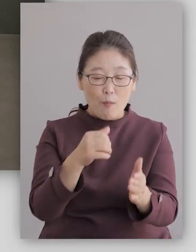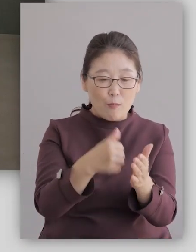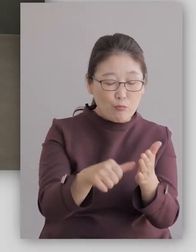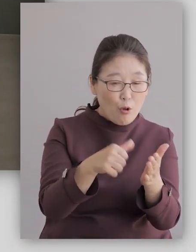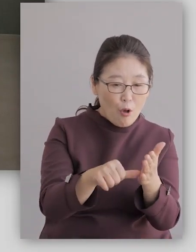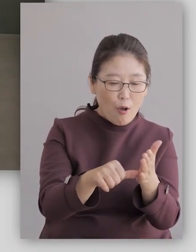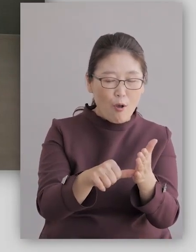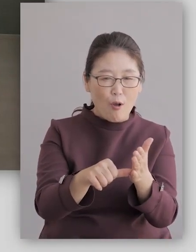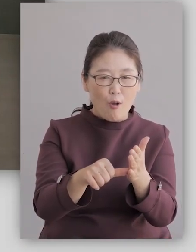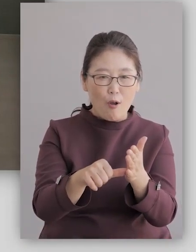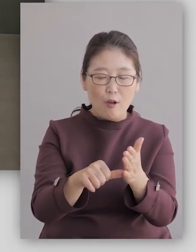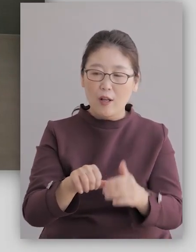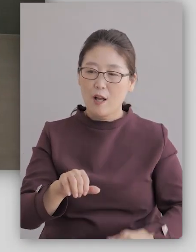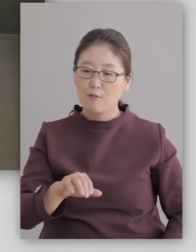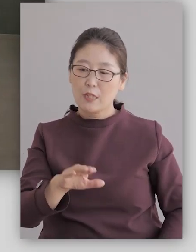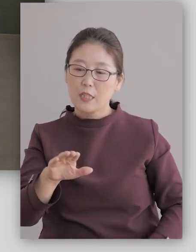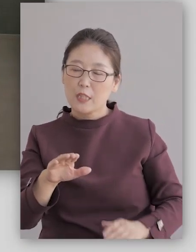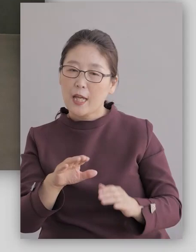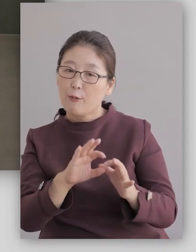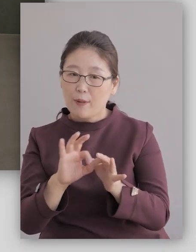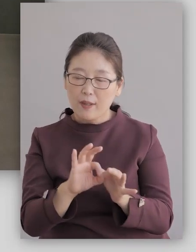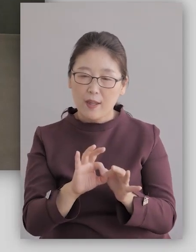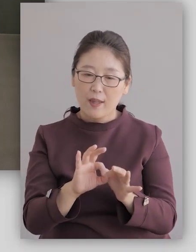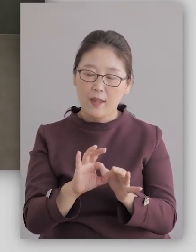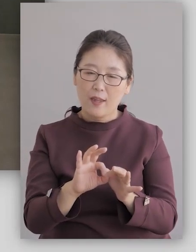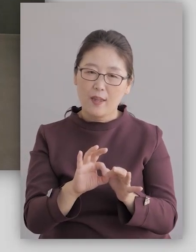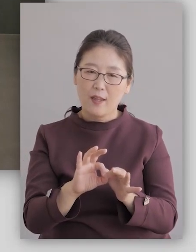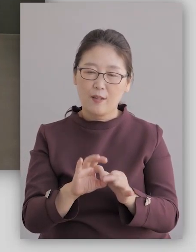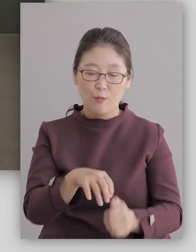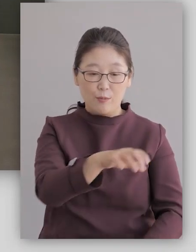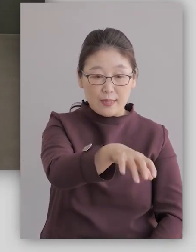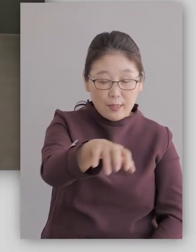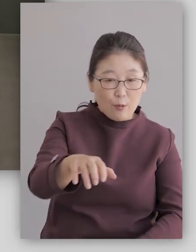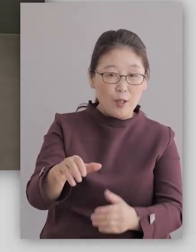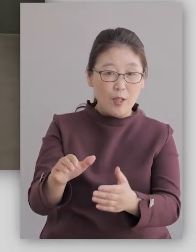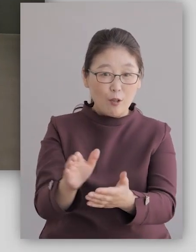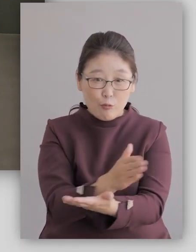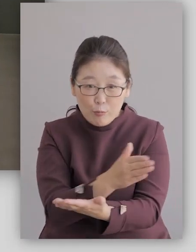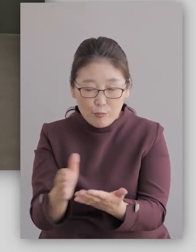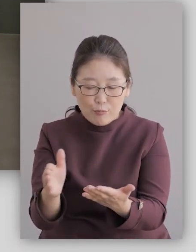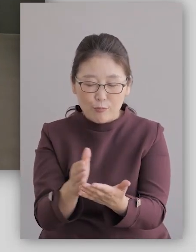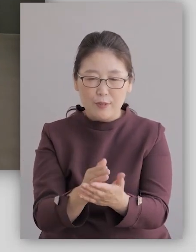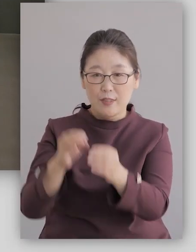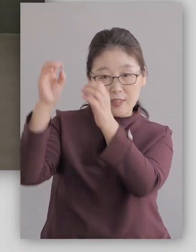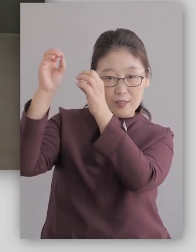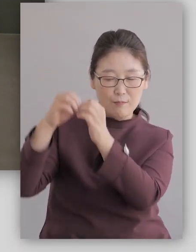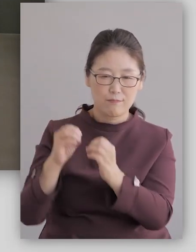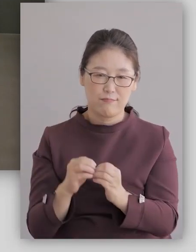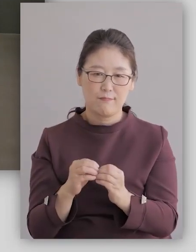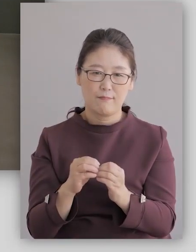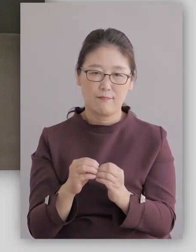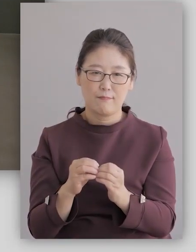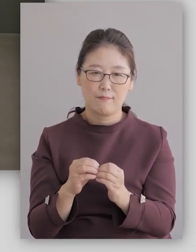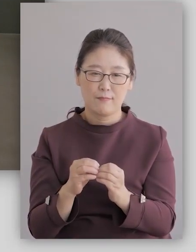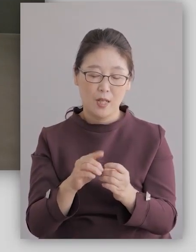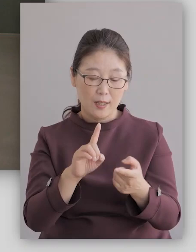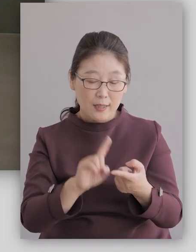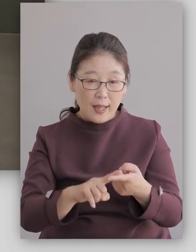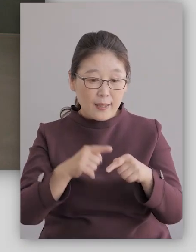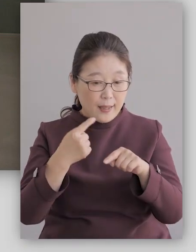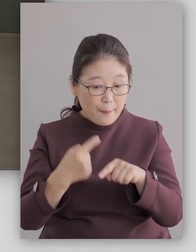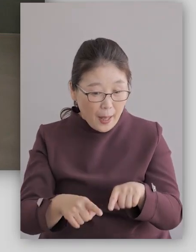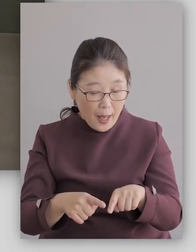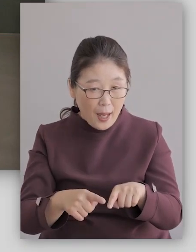우리의 관계성이나 그 다음에 그 장소의 부분, 그 다음에 전통적인 부분의 어떤 그 해석들이